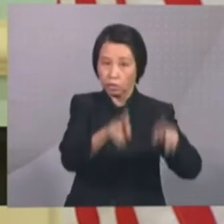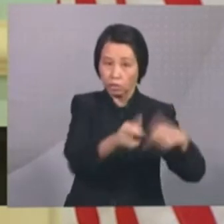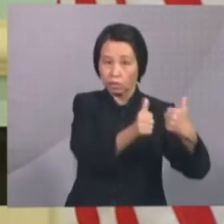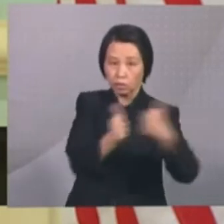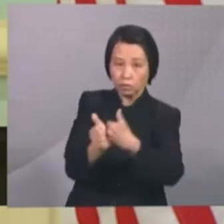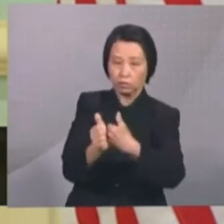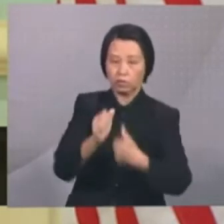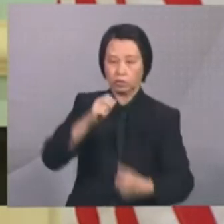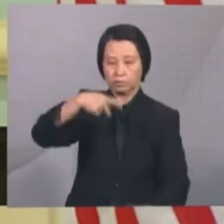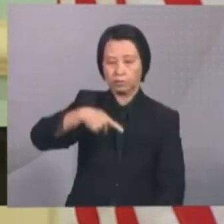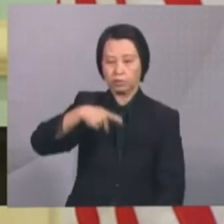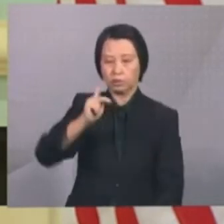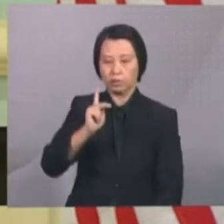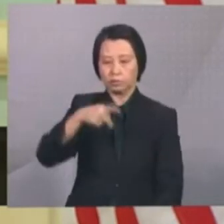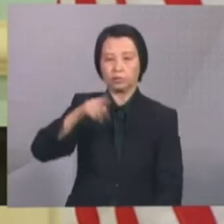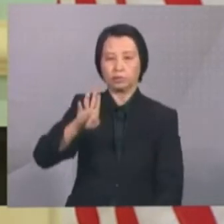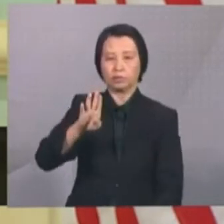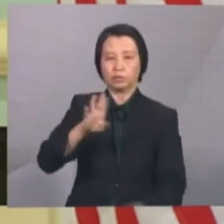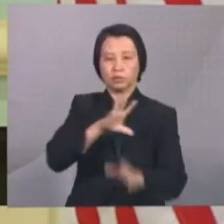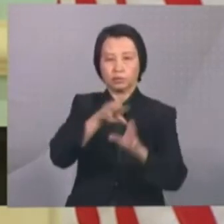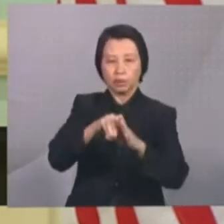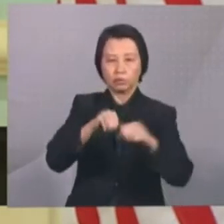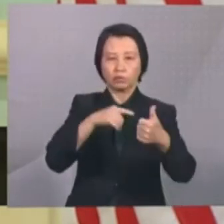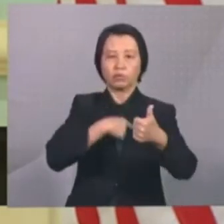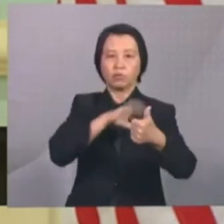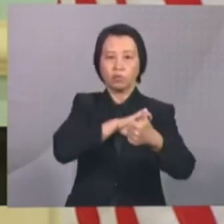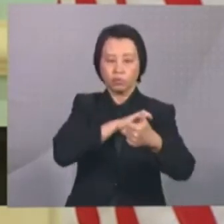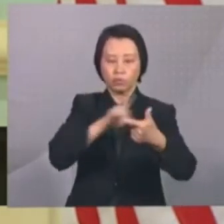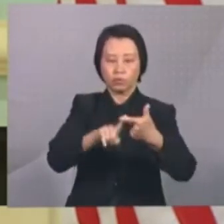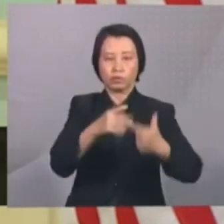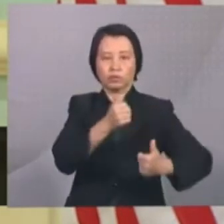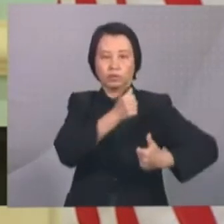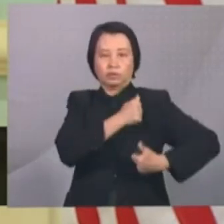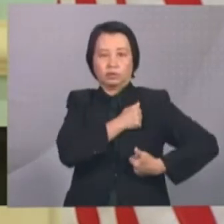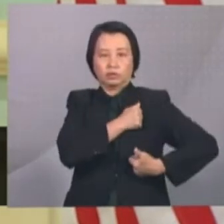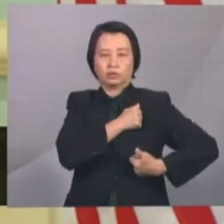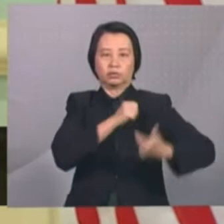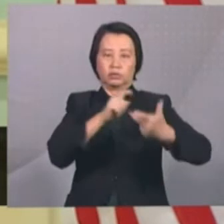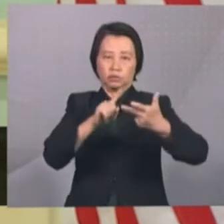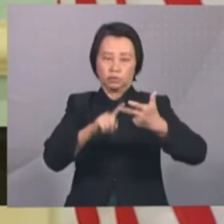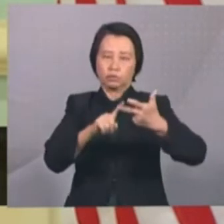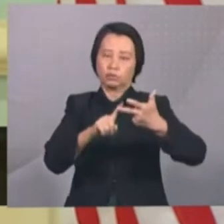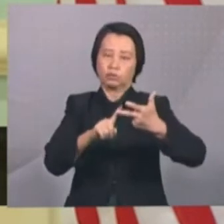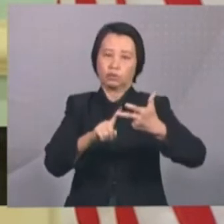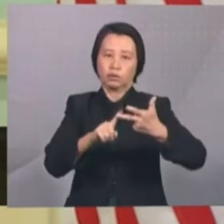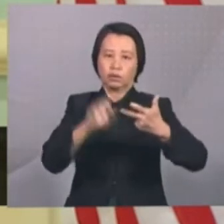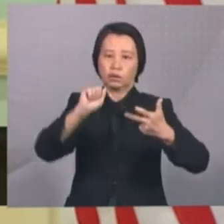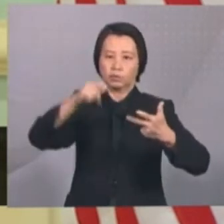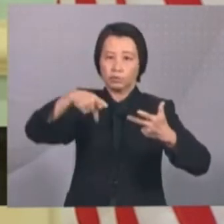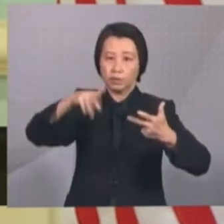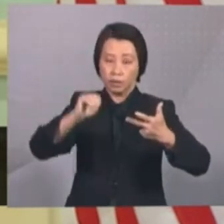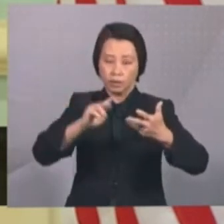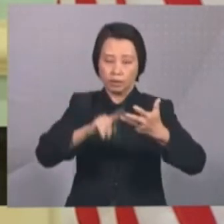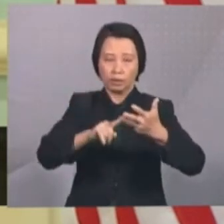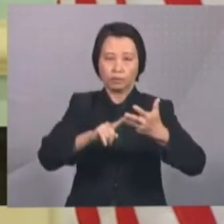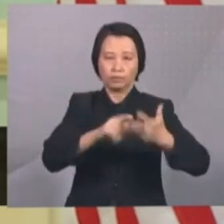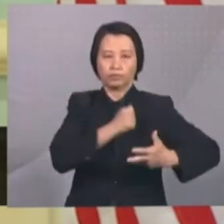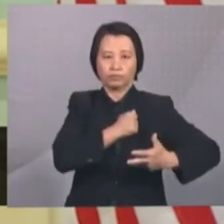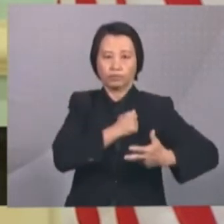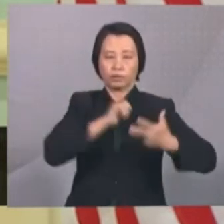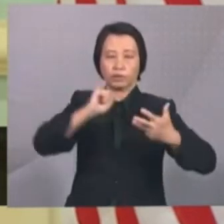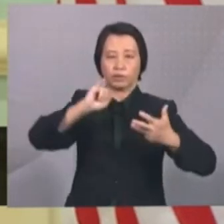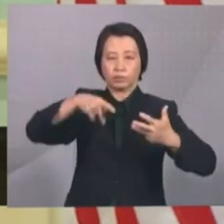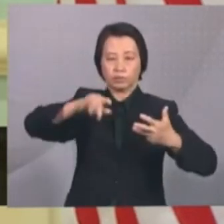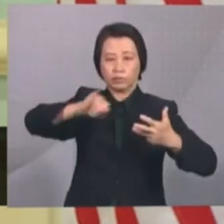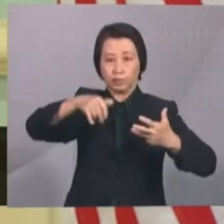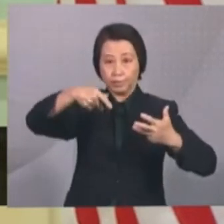BPBD termasuklah polis diraja Malaysia angkatan tentera Malaysia e-pm angkatan pertahanan